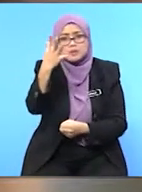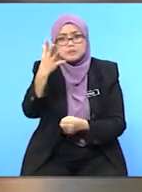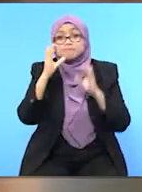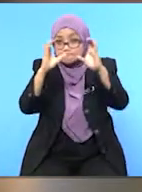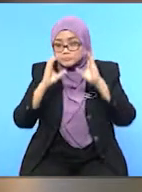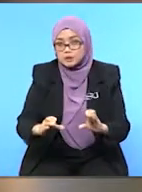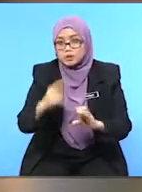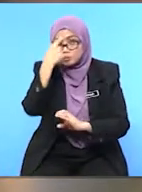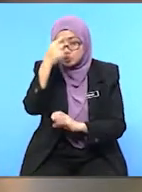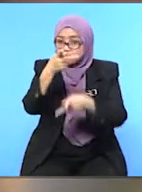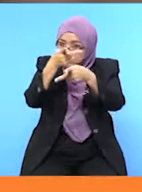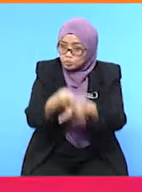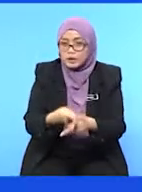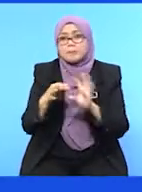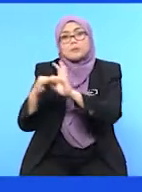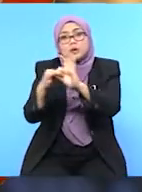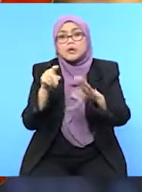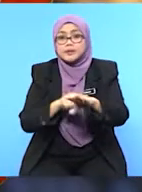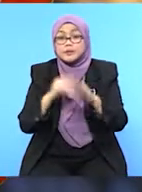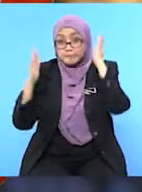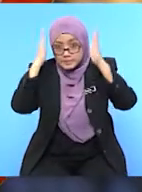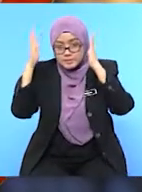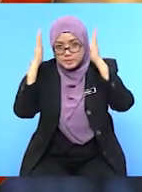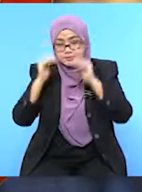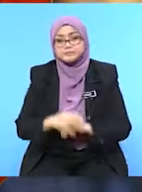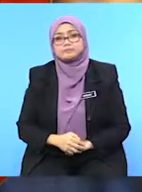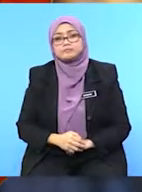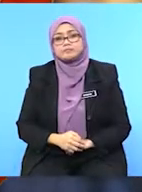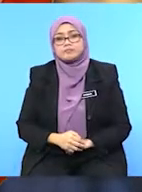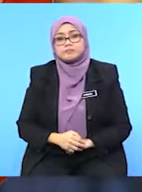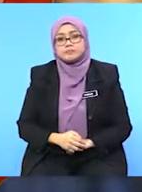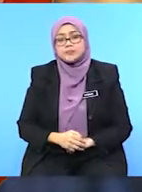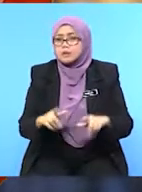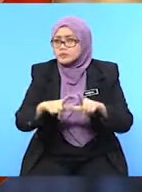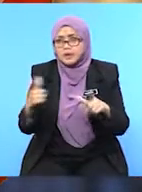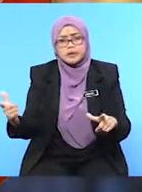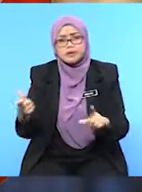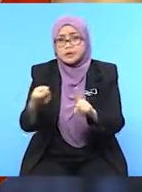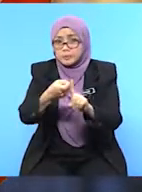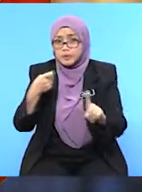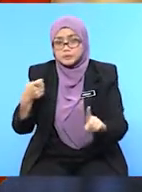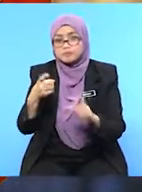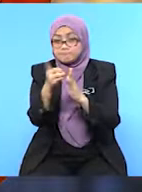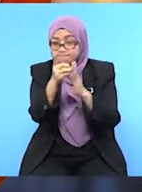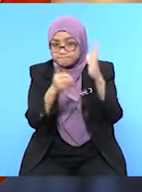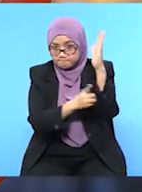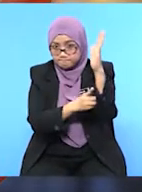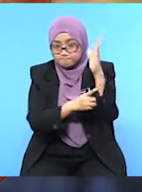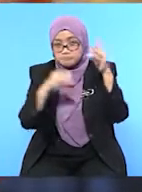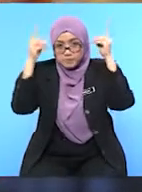dengan matlamat rasa pendidikan Gadung Baiklah para pelajar selain daripada dasar pendidikan kebangsaan